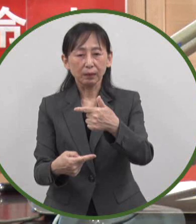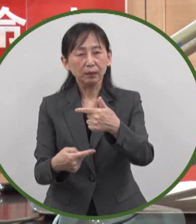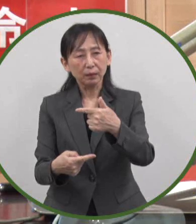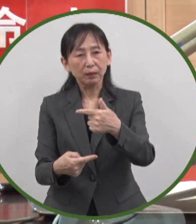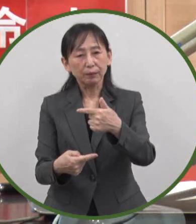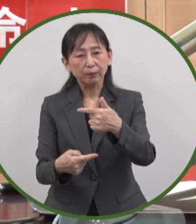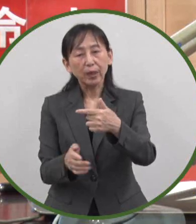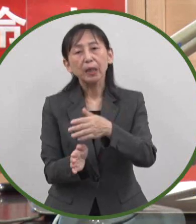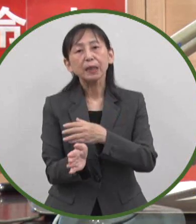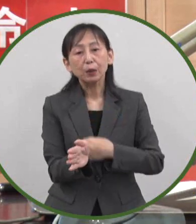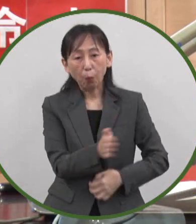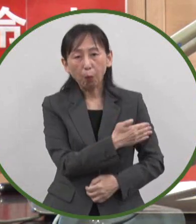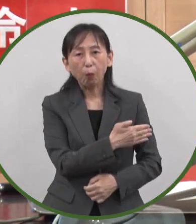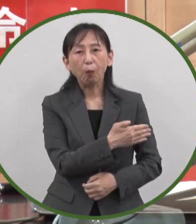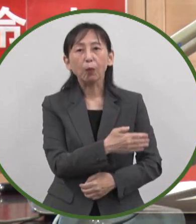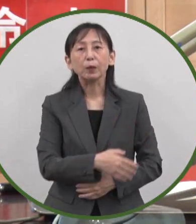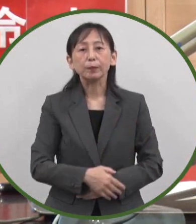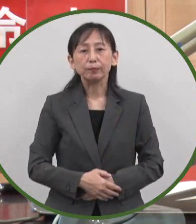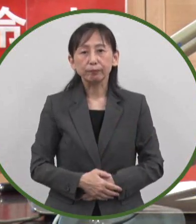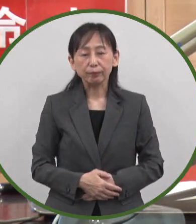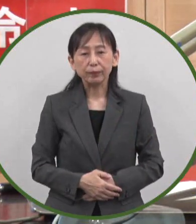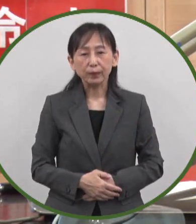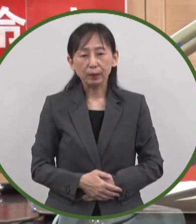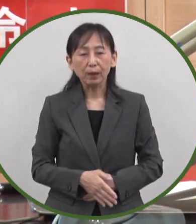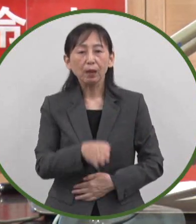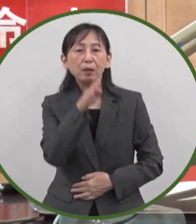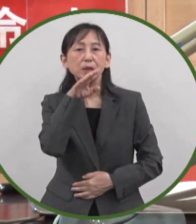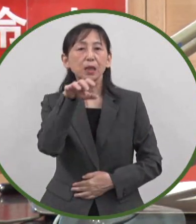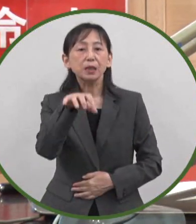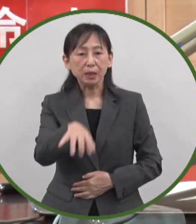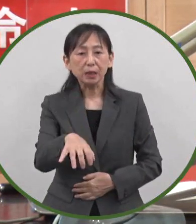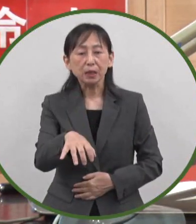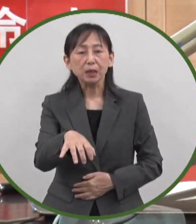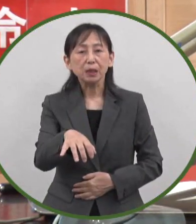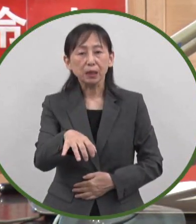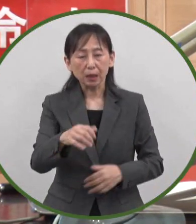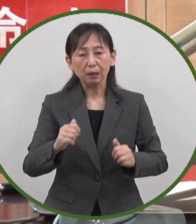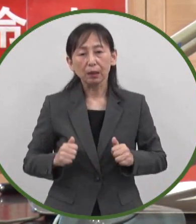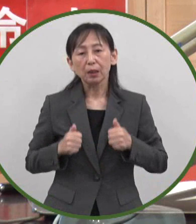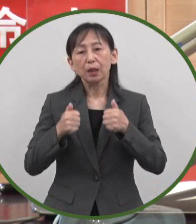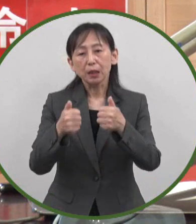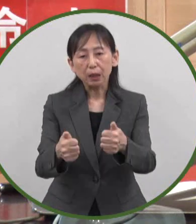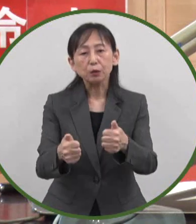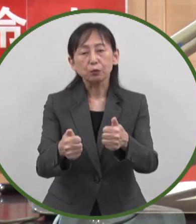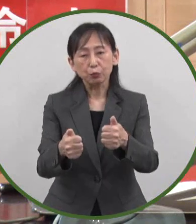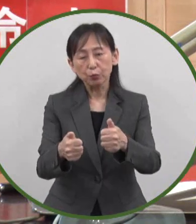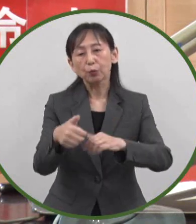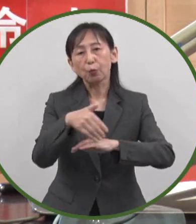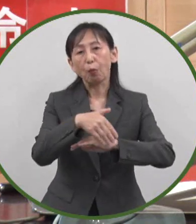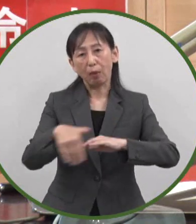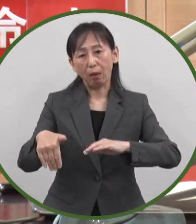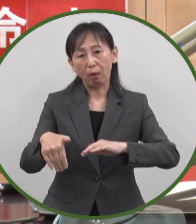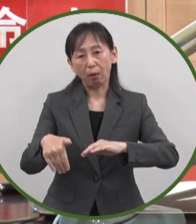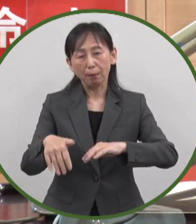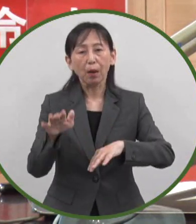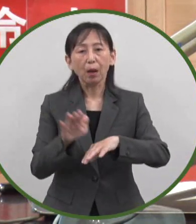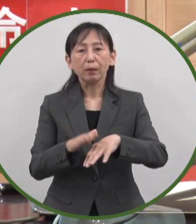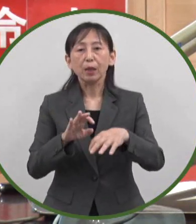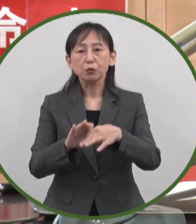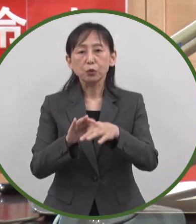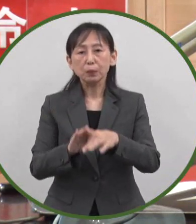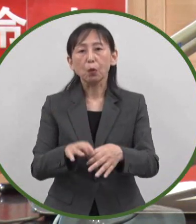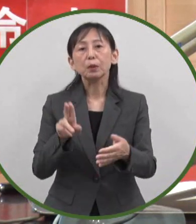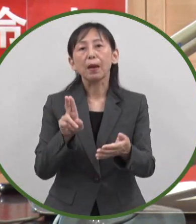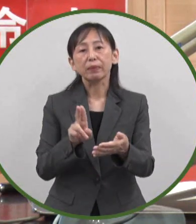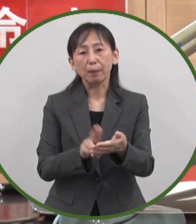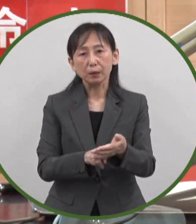になると思います、以降になると思いますが、現地を訪問することとしております。でこれは手続き決まっておりますので